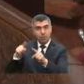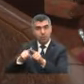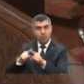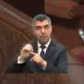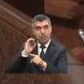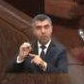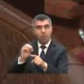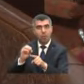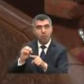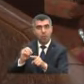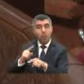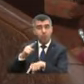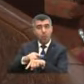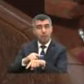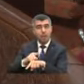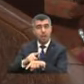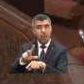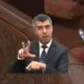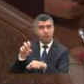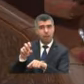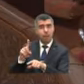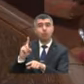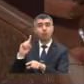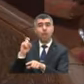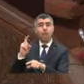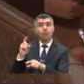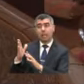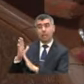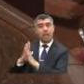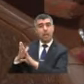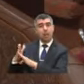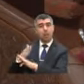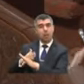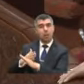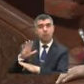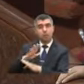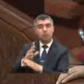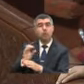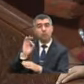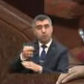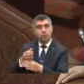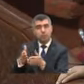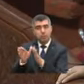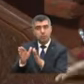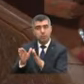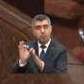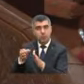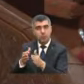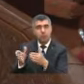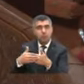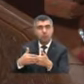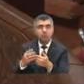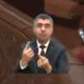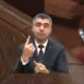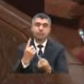واحد الوقت إلى شهرين قبل ذلك كنا كنتسائلوا واش غنحلوا الحدود ولا لا. هذا من